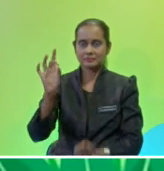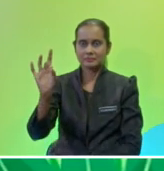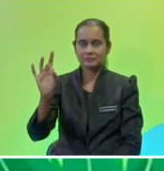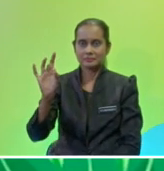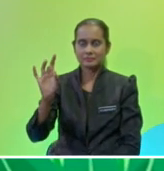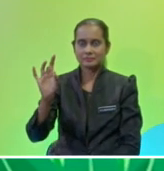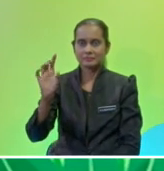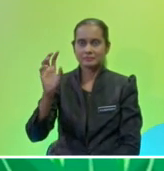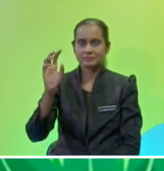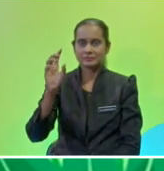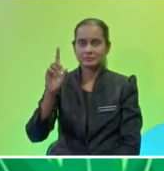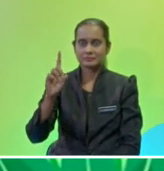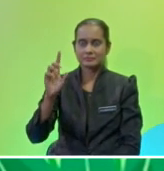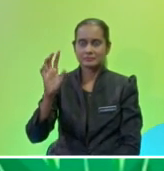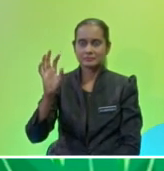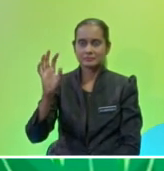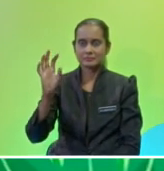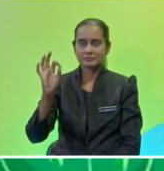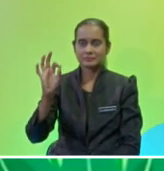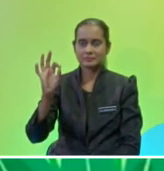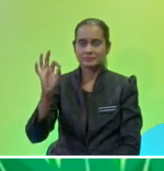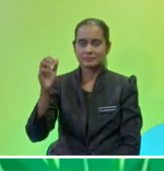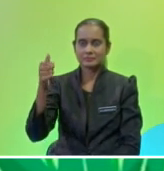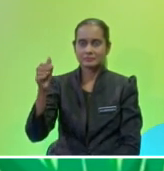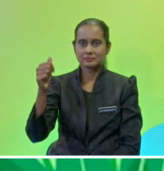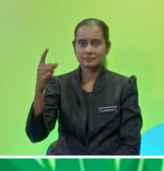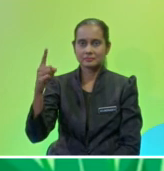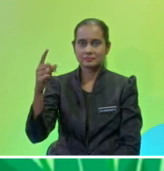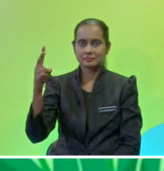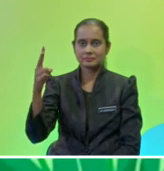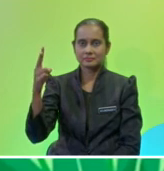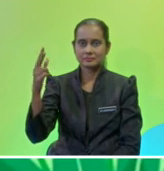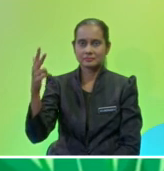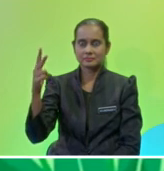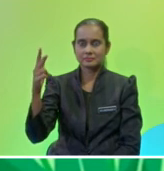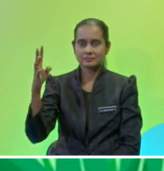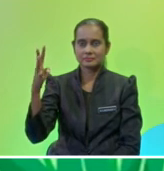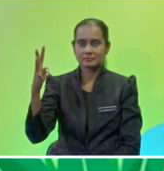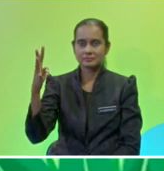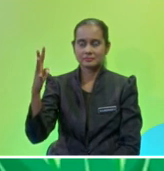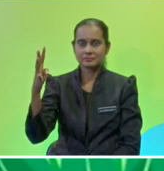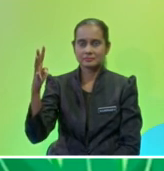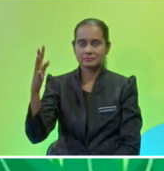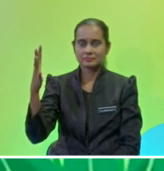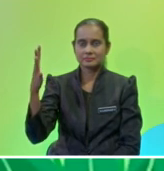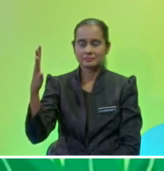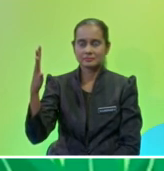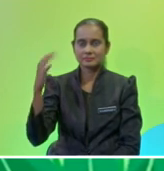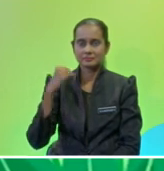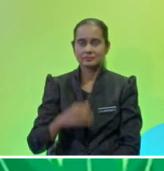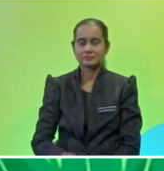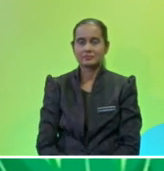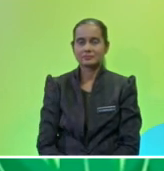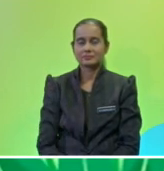8 9 10 11 12 13 14 15